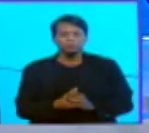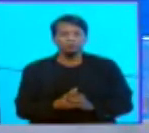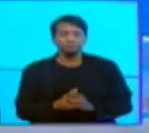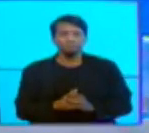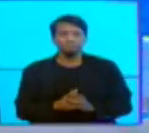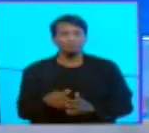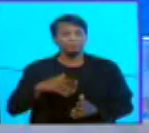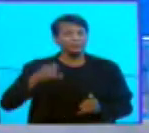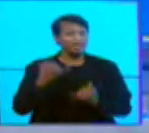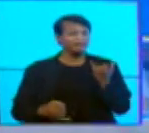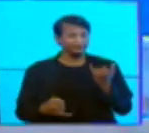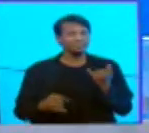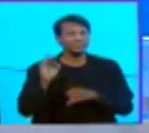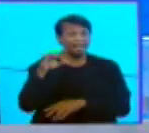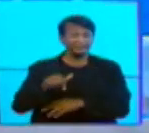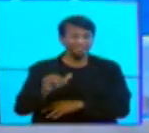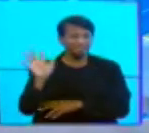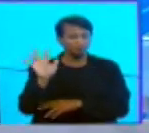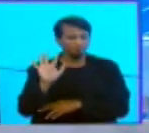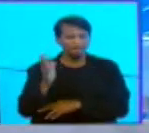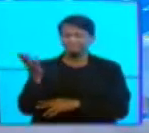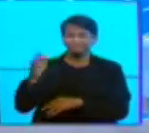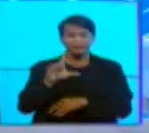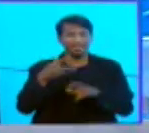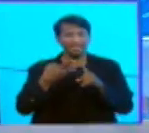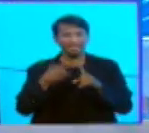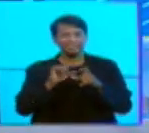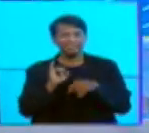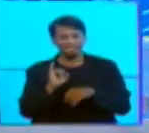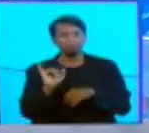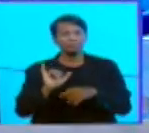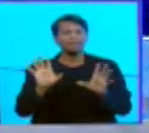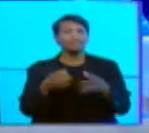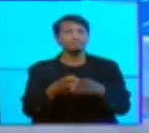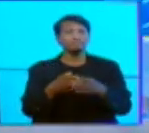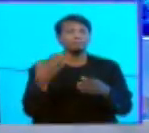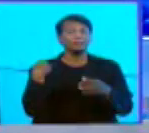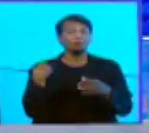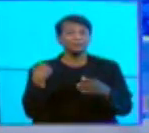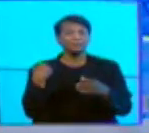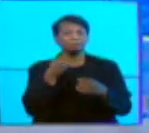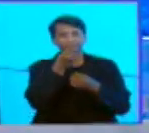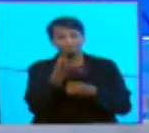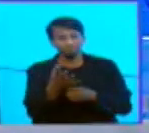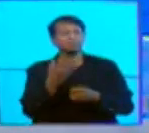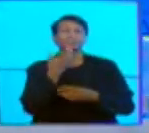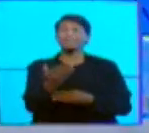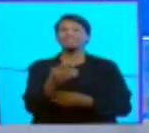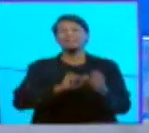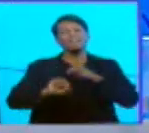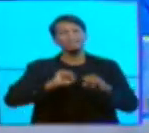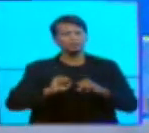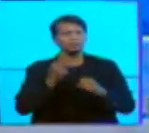Dan pemirsa, informasi tadi sekaligus menutup jumpa kita siang ini. Akhirnya saya, Lady Marina, bersama tim yang bertugas mengucapkan terima kasih